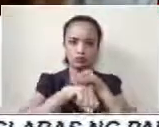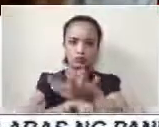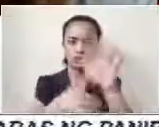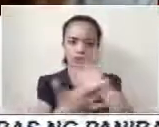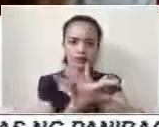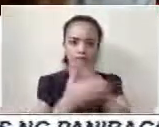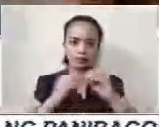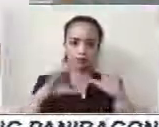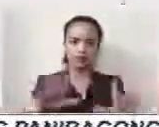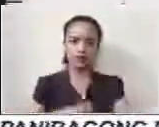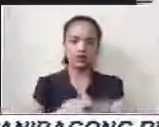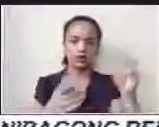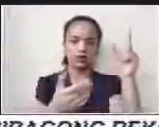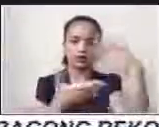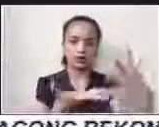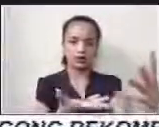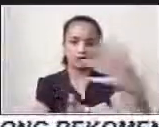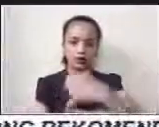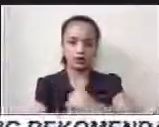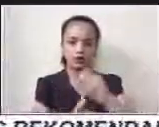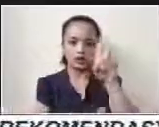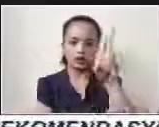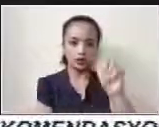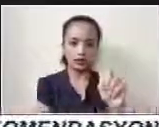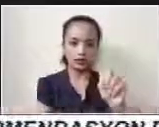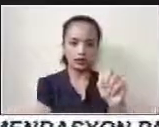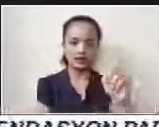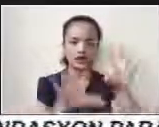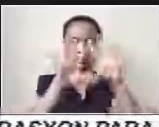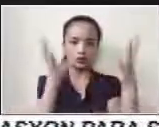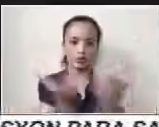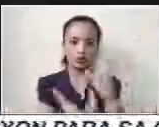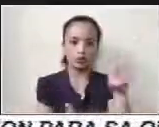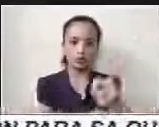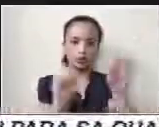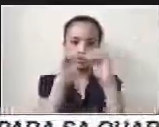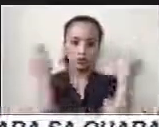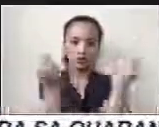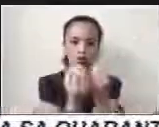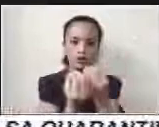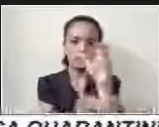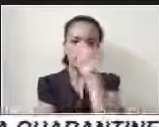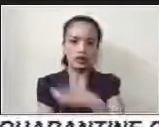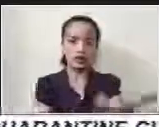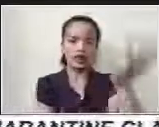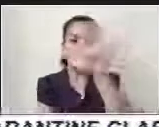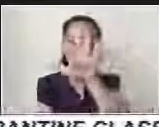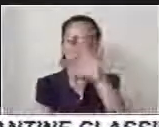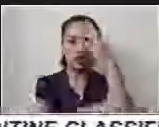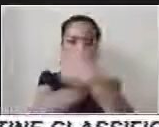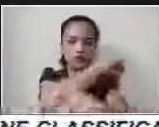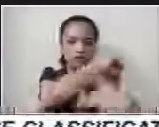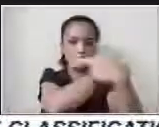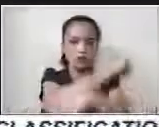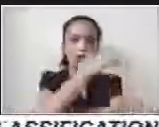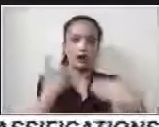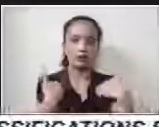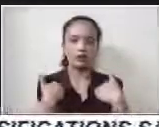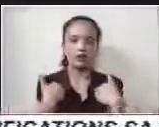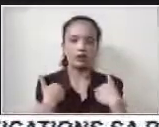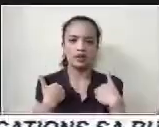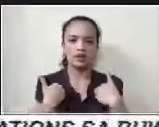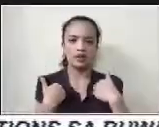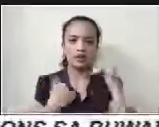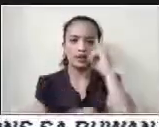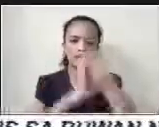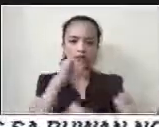emotional and mental. Kasi for example, kapag burnout ako sa music ko dito sa Manila, pumunta ako ng Baguio to play my music